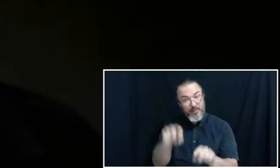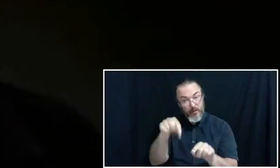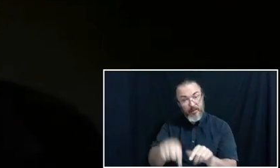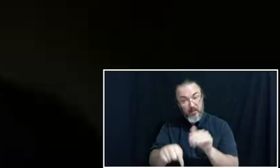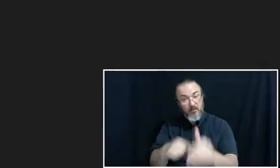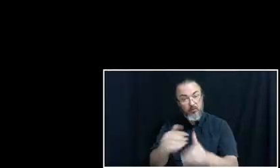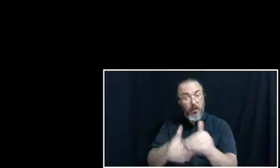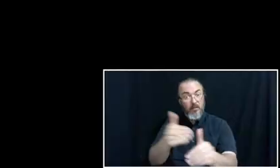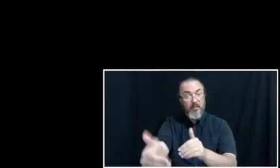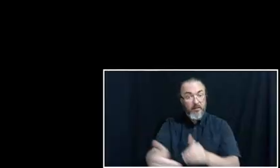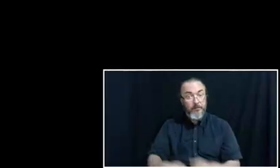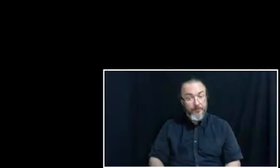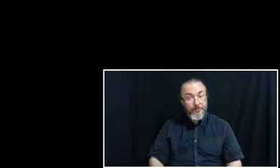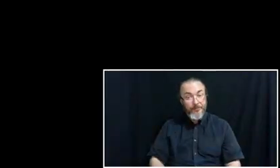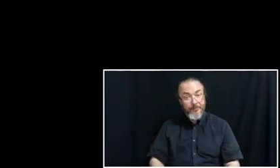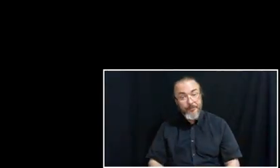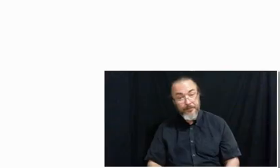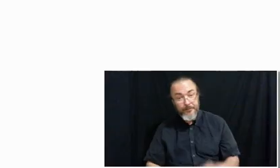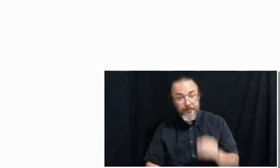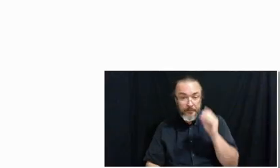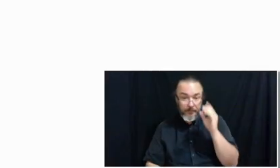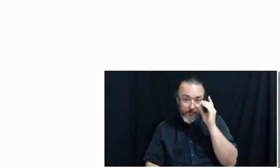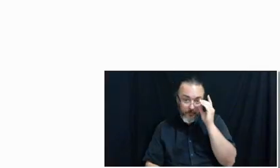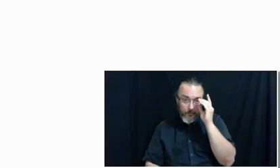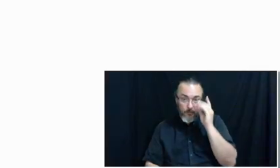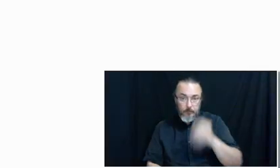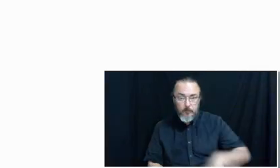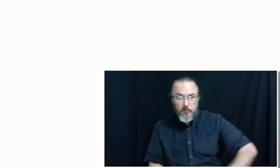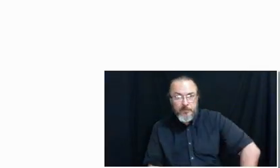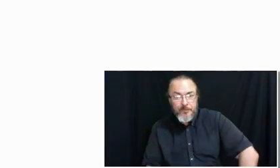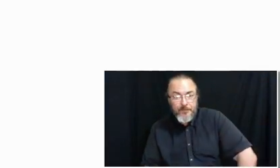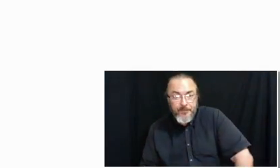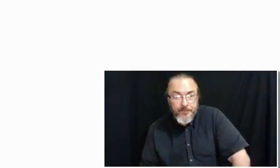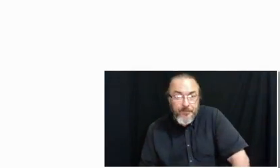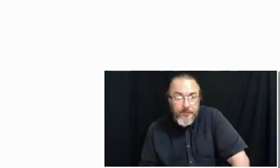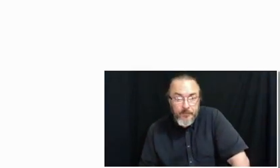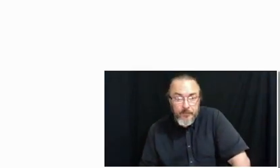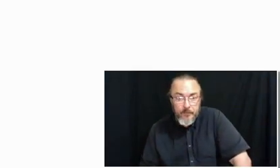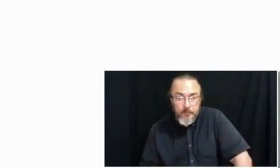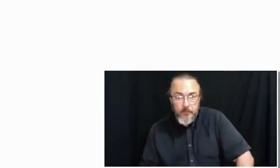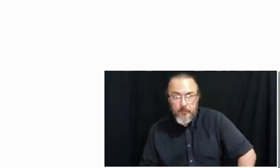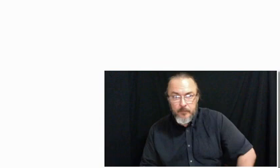ce processus, de ce parcours. Manos va nous en parler.